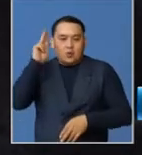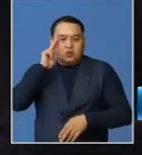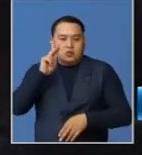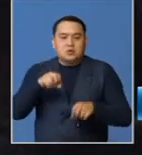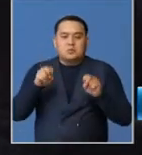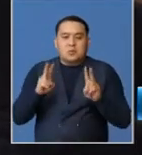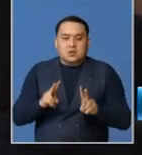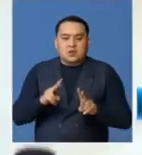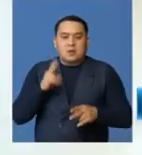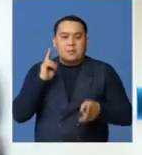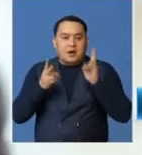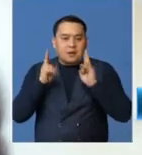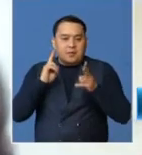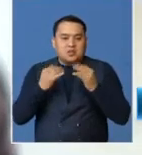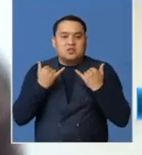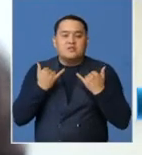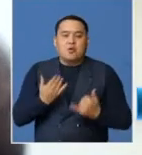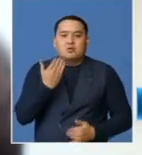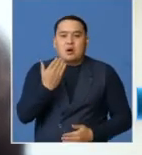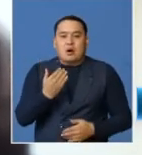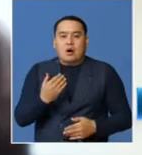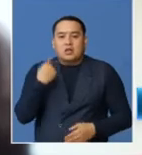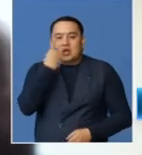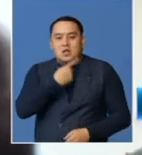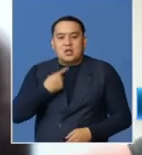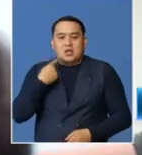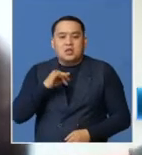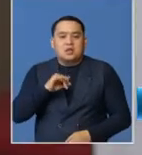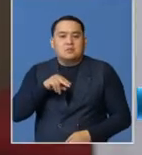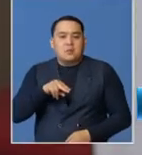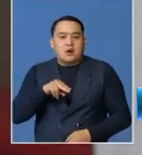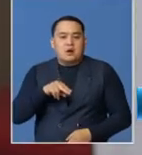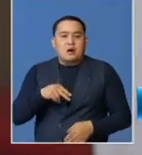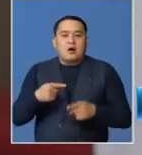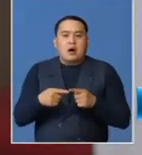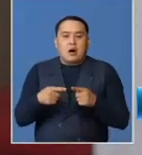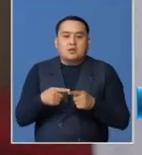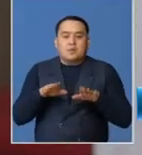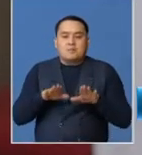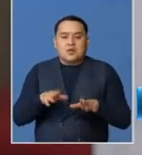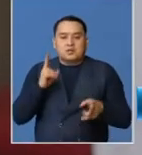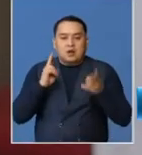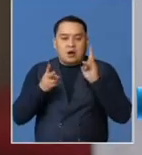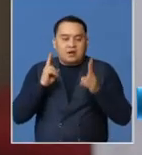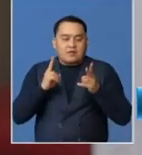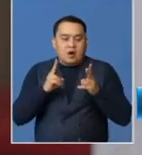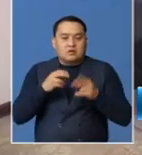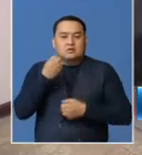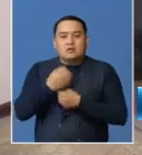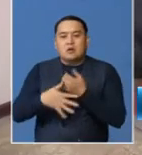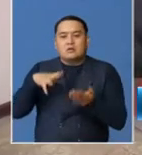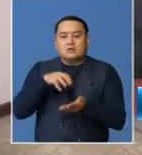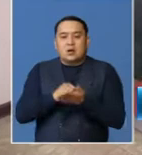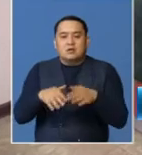по специальности парикмахер. Сегодня она, как индивидуальный предприниматель, арендовала место в салоне красоты. Центр